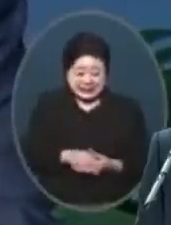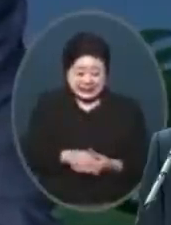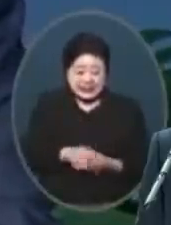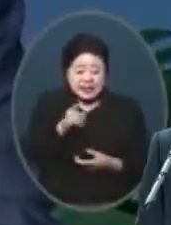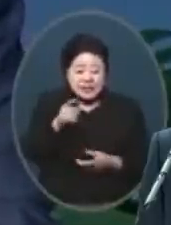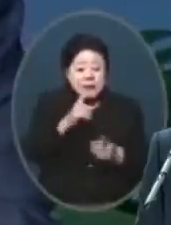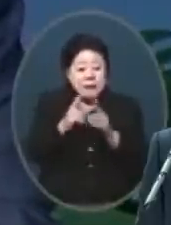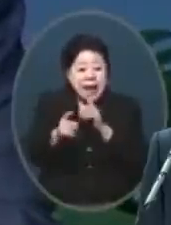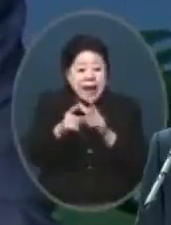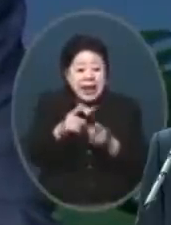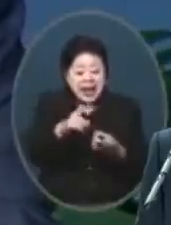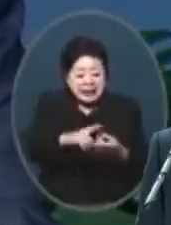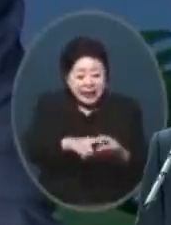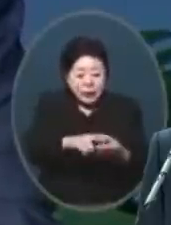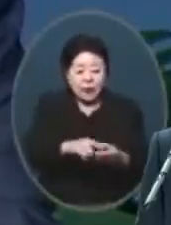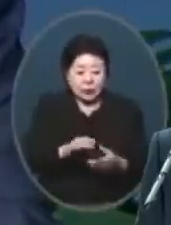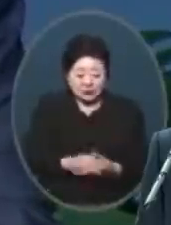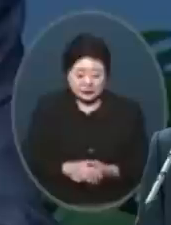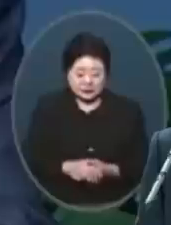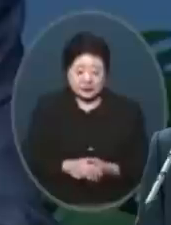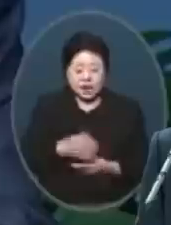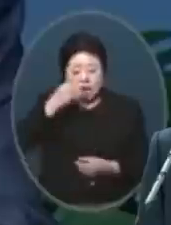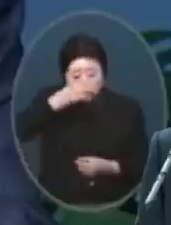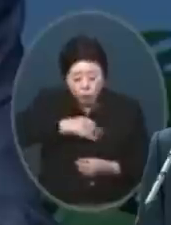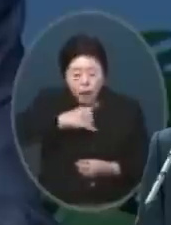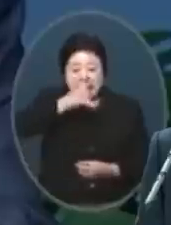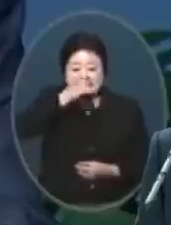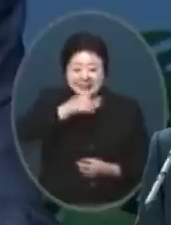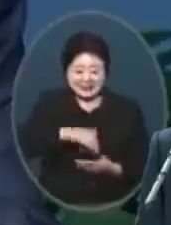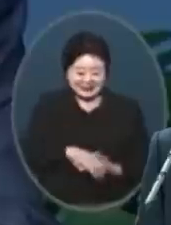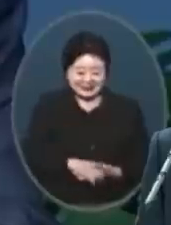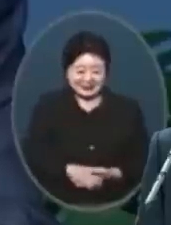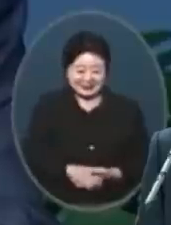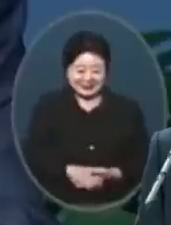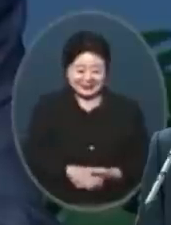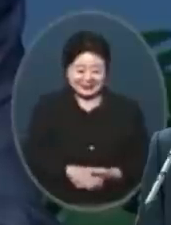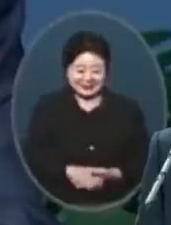그 말 파장이 효과를 발생하는 것입니다.